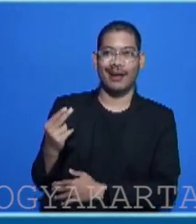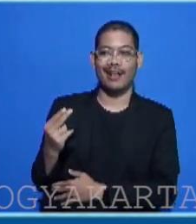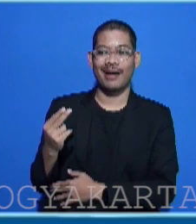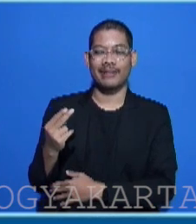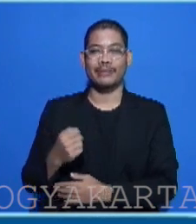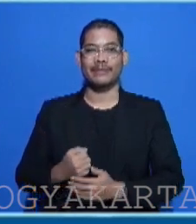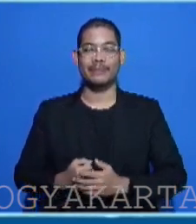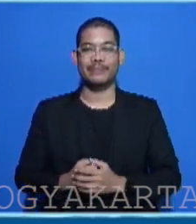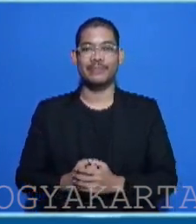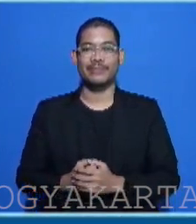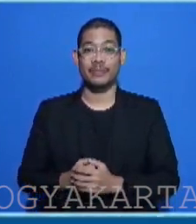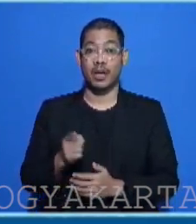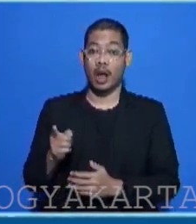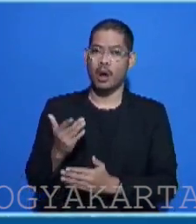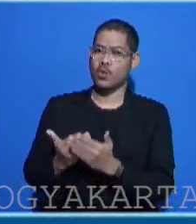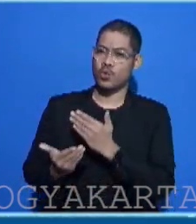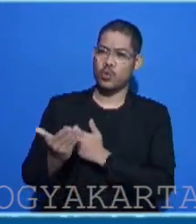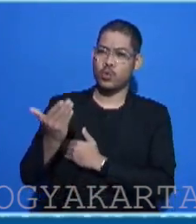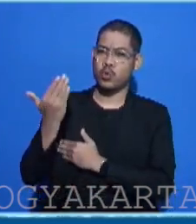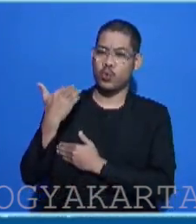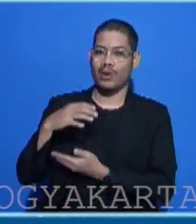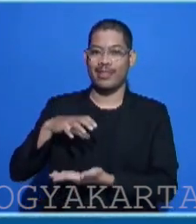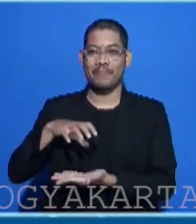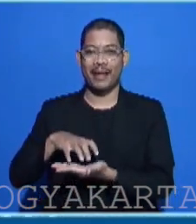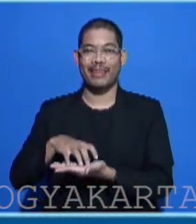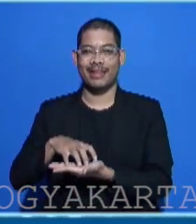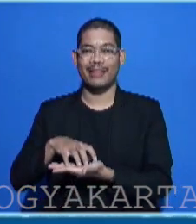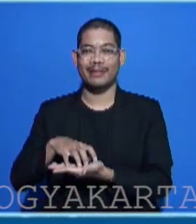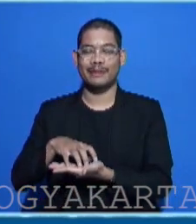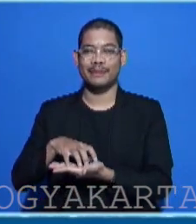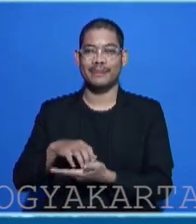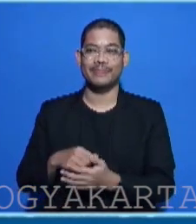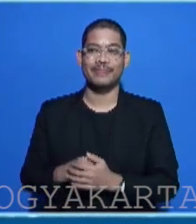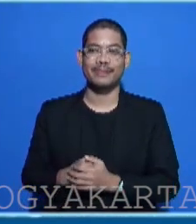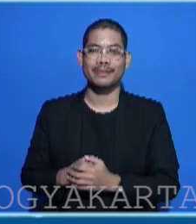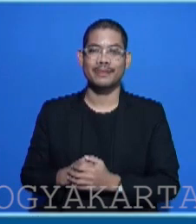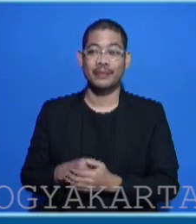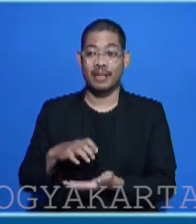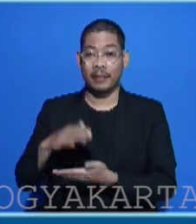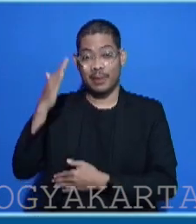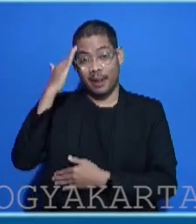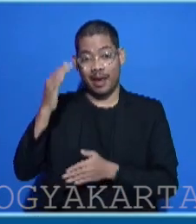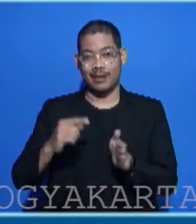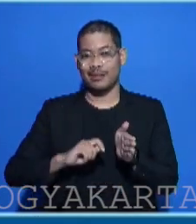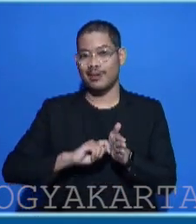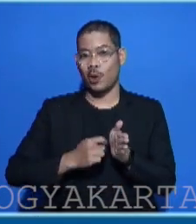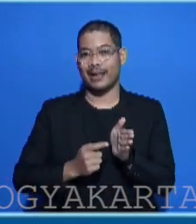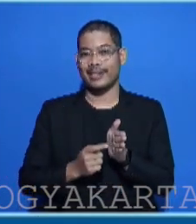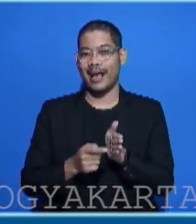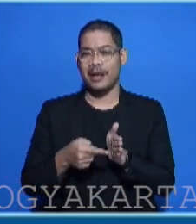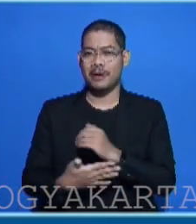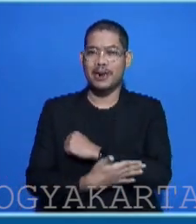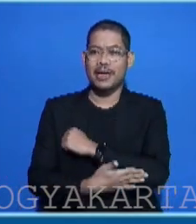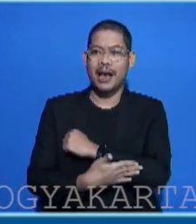Lampah sejarah rumah sandi meniko kawiwitan naliko kepala lembaga Sandi Negara ricolo zaman perjuangan